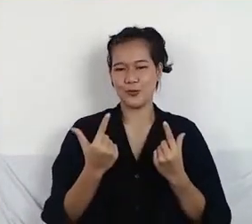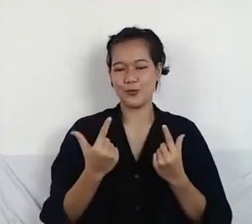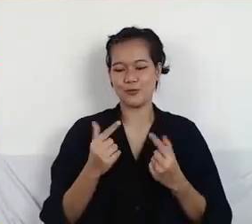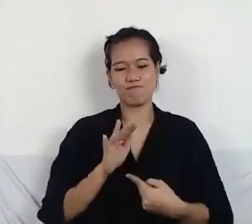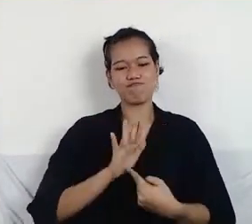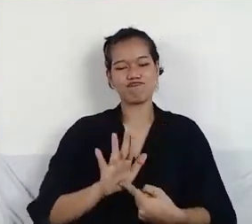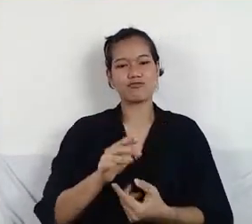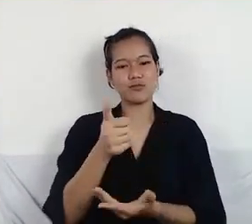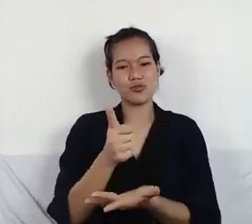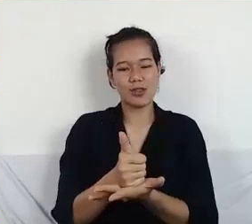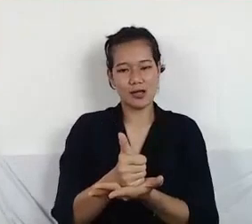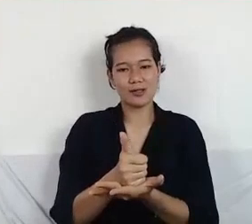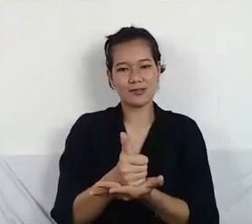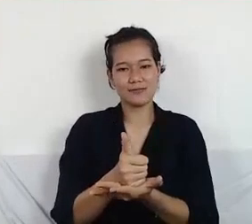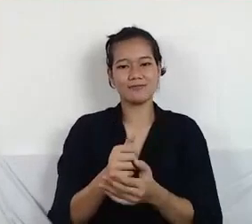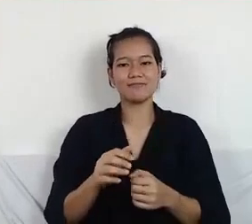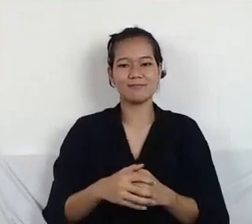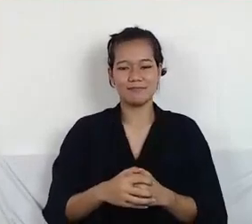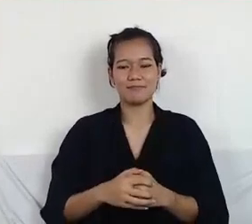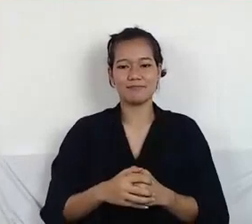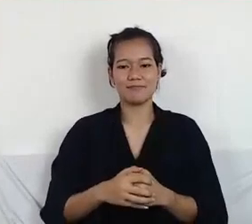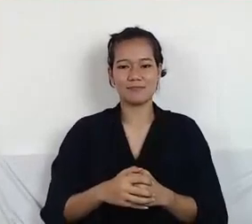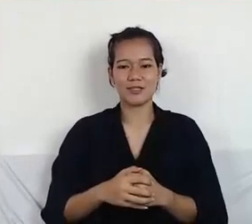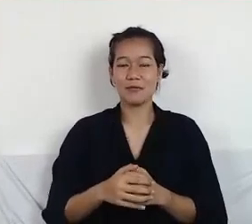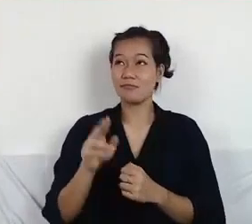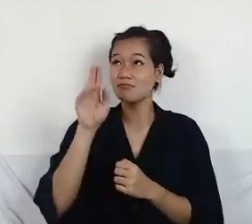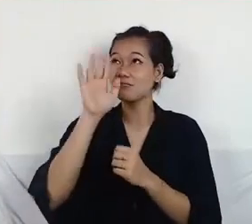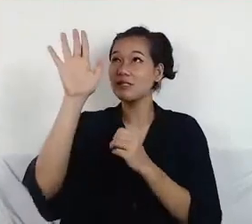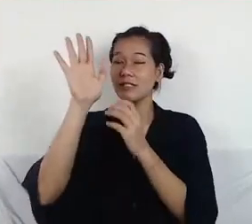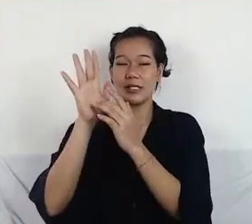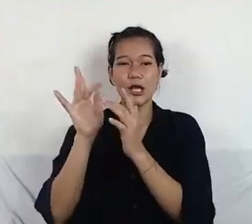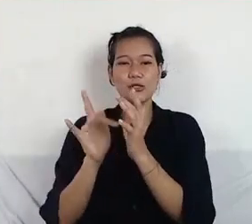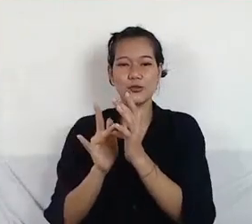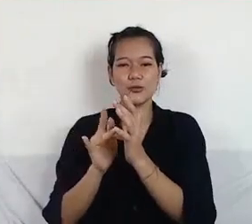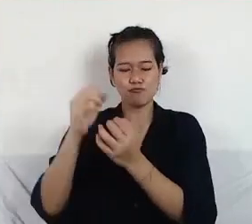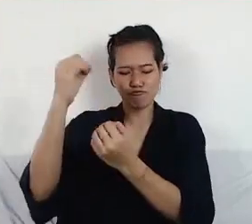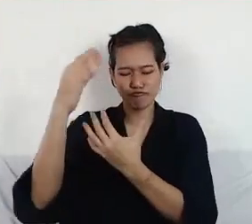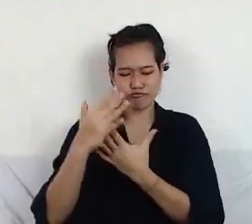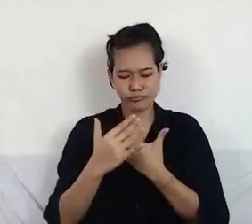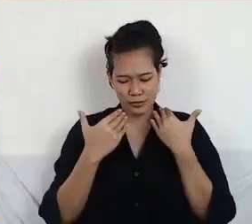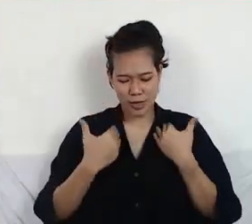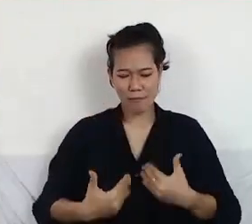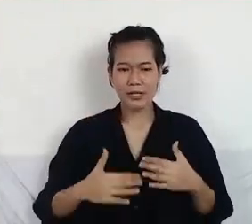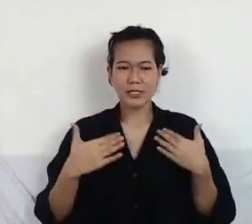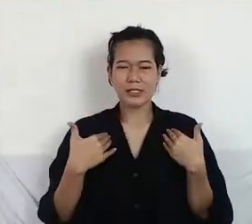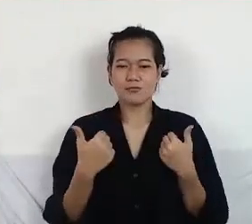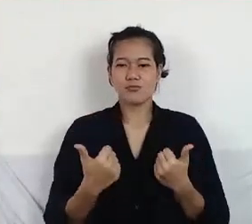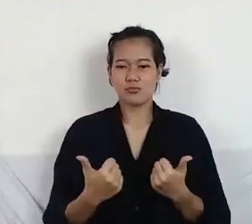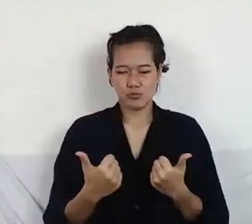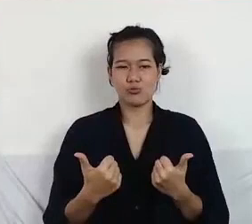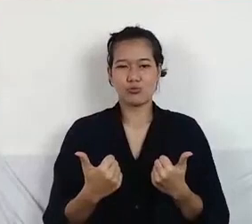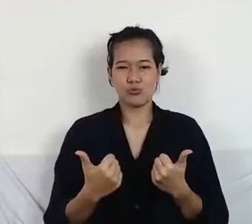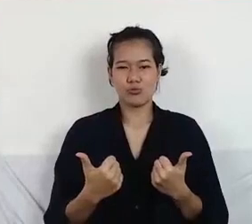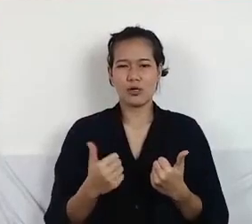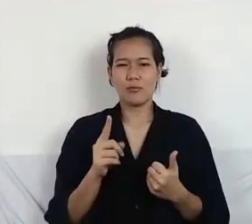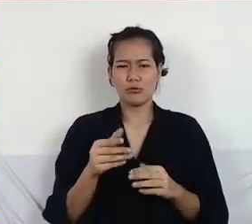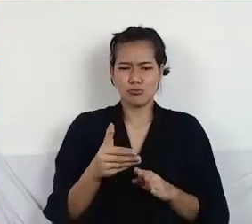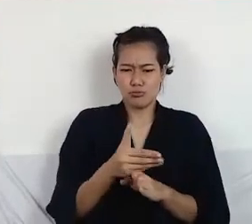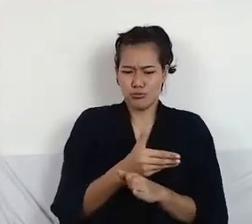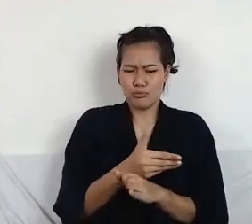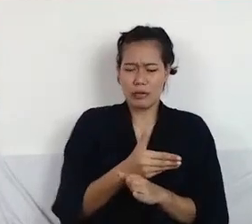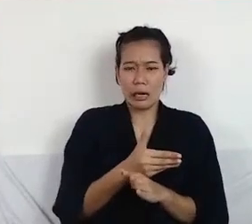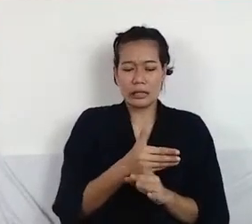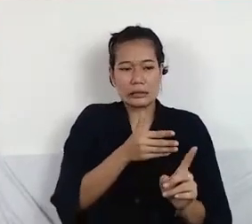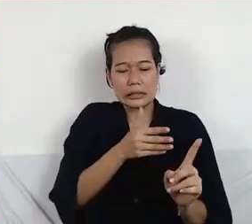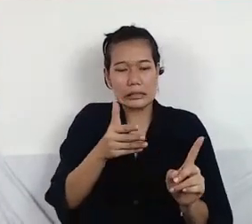kebenaran. Oleh bilur-bilurnya kamu telah sembuh, sebab dahulu kamu sesat seperti domba,